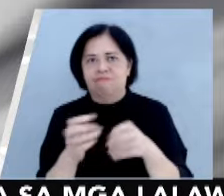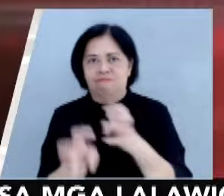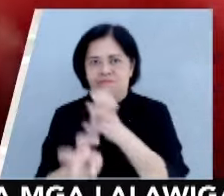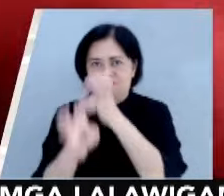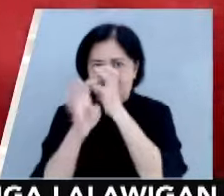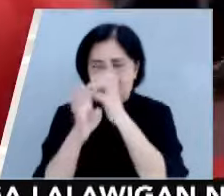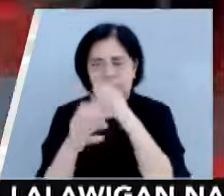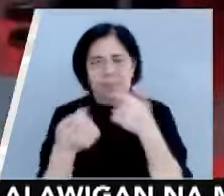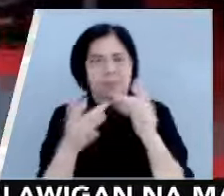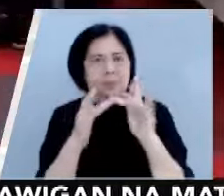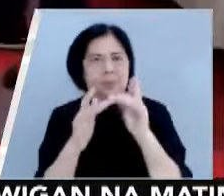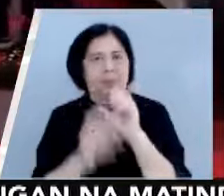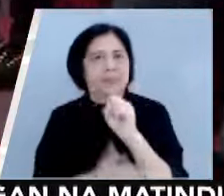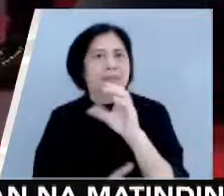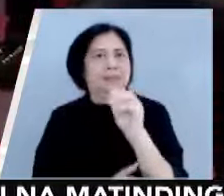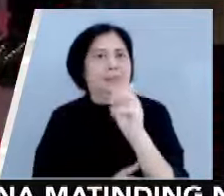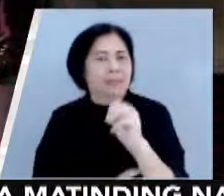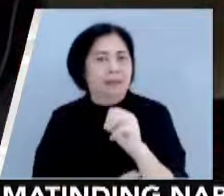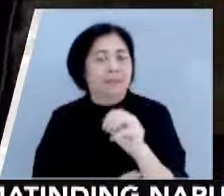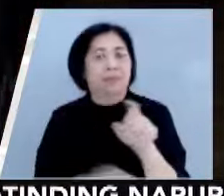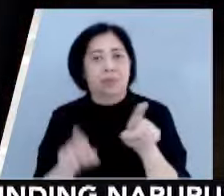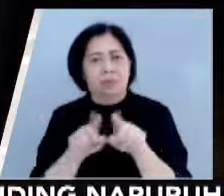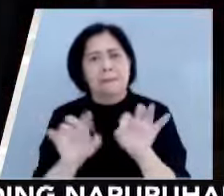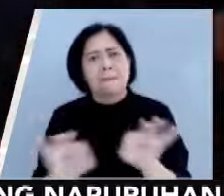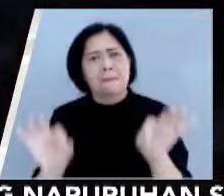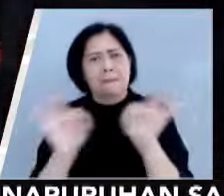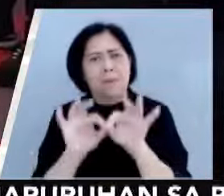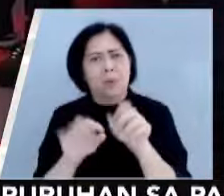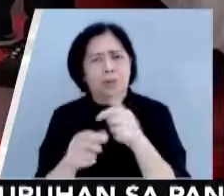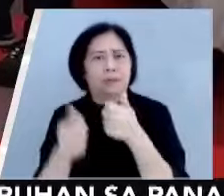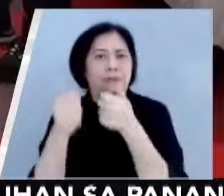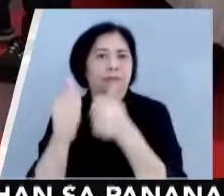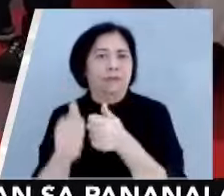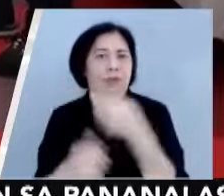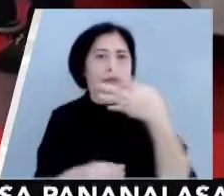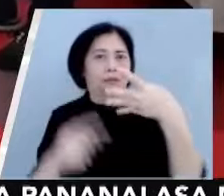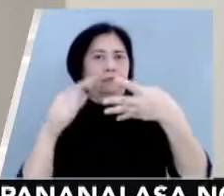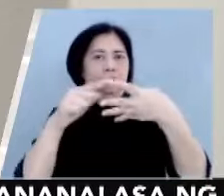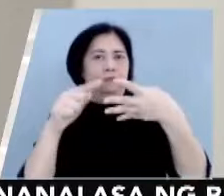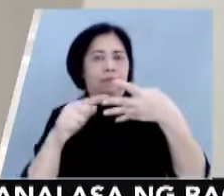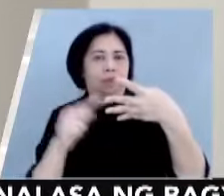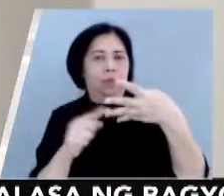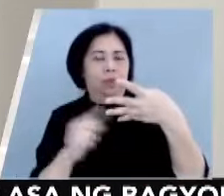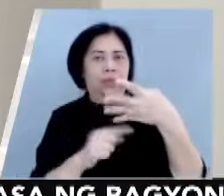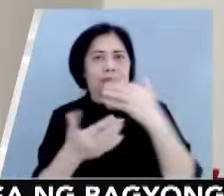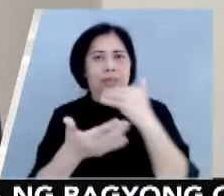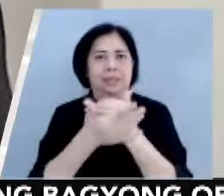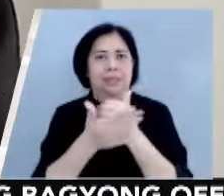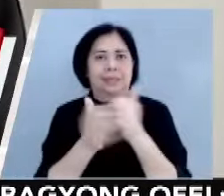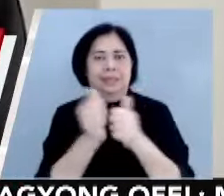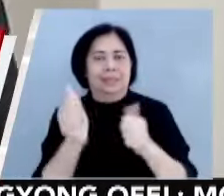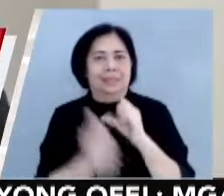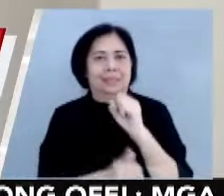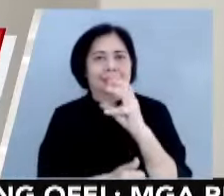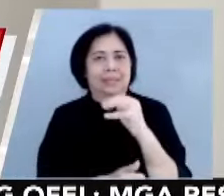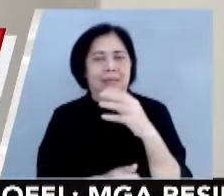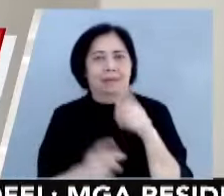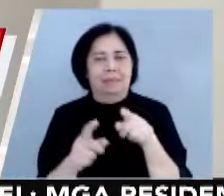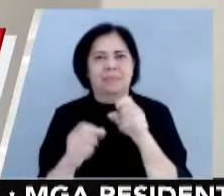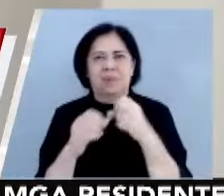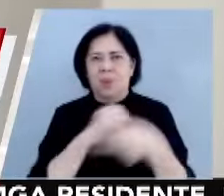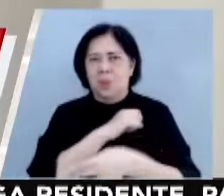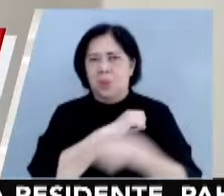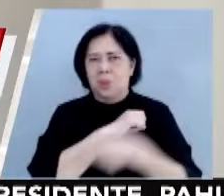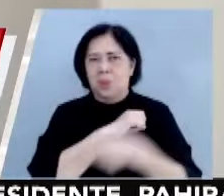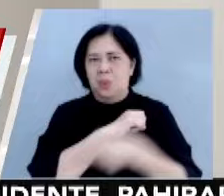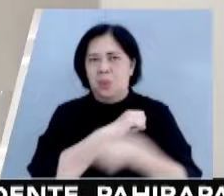online scams. Sa huli, importanteng masunod ang apat na contra-scam attitudes. Magdamot kasi ang mga ninanakaw po sa atin ay